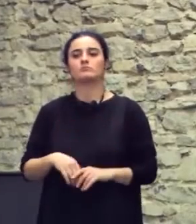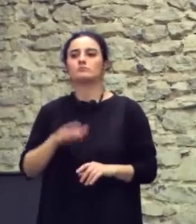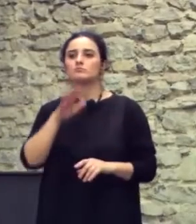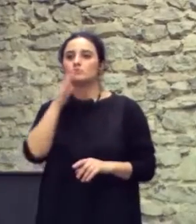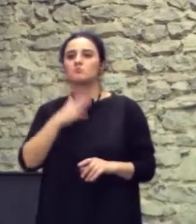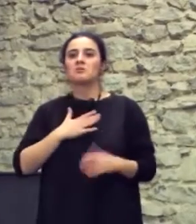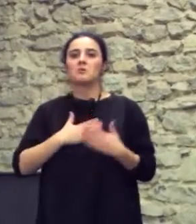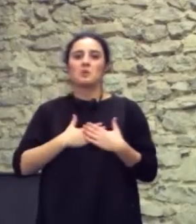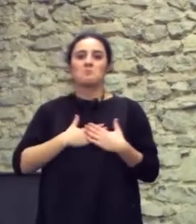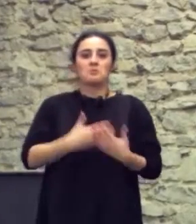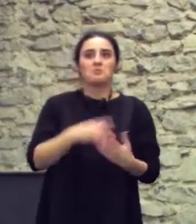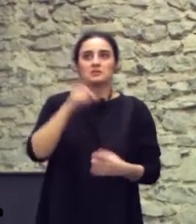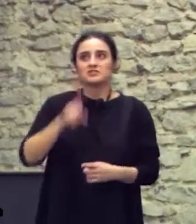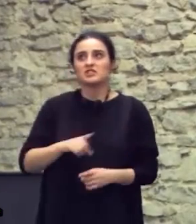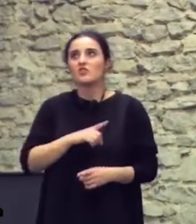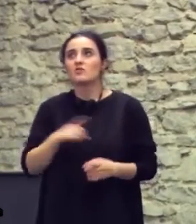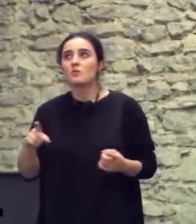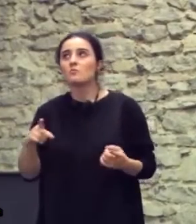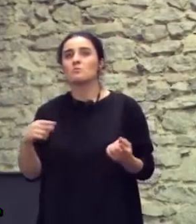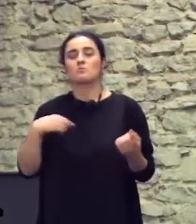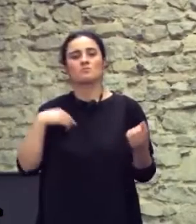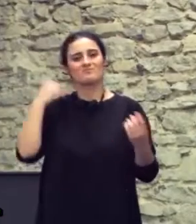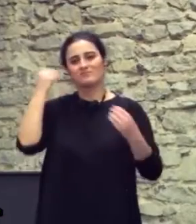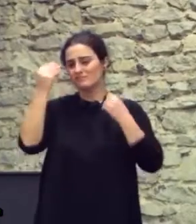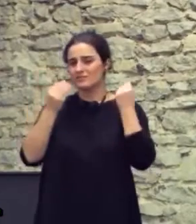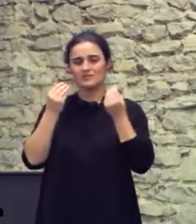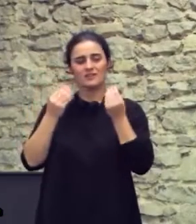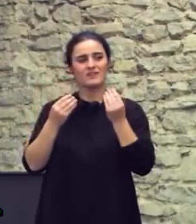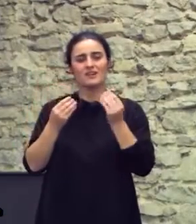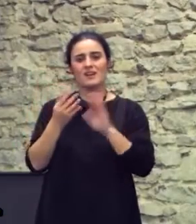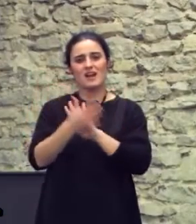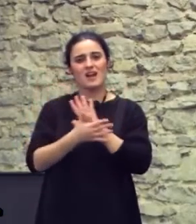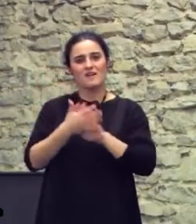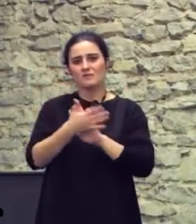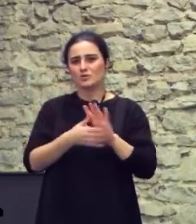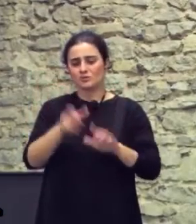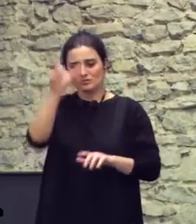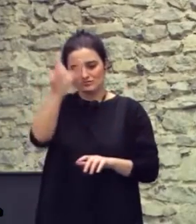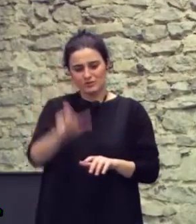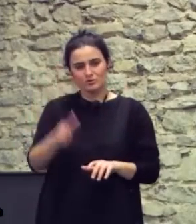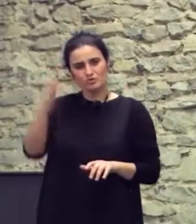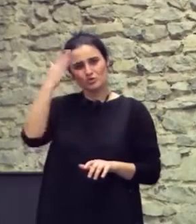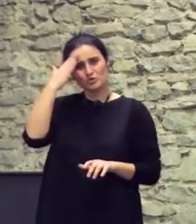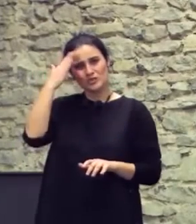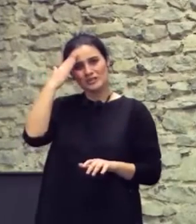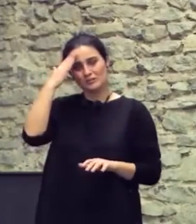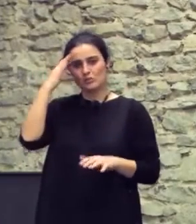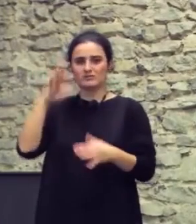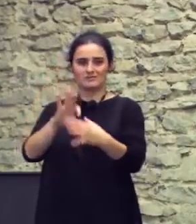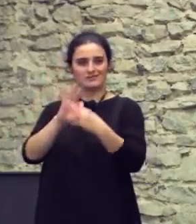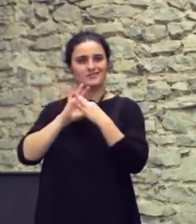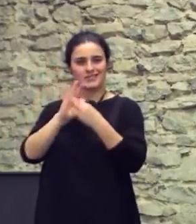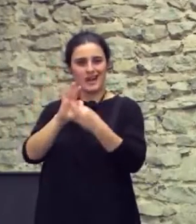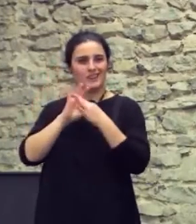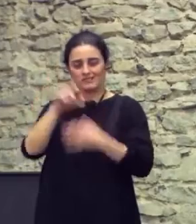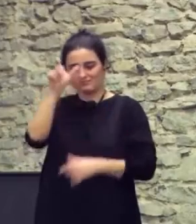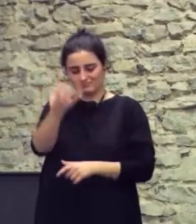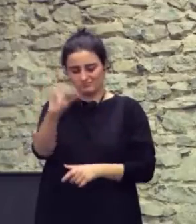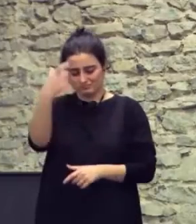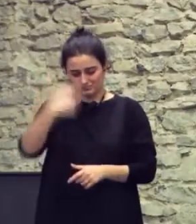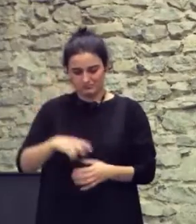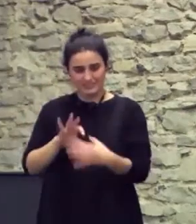gabe, bulina hitz egiten dugunean, arazoa mugatzen dugula subjektu konkretuen arteko harremanera. Hor,